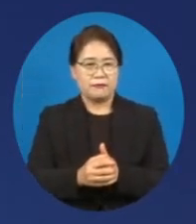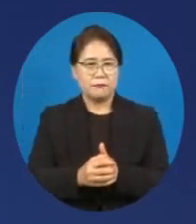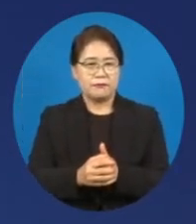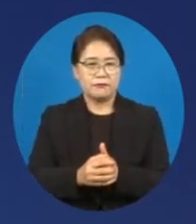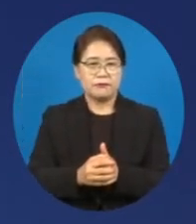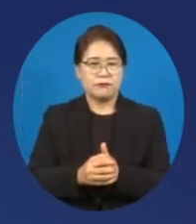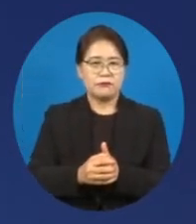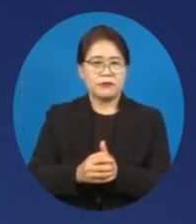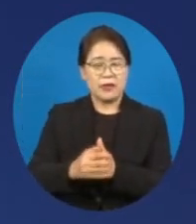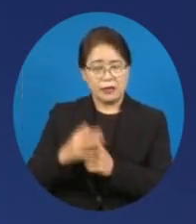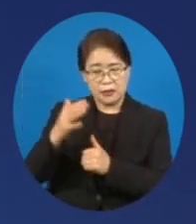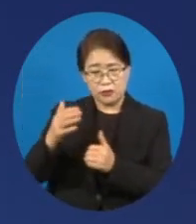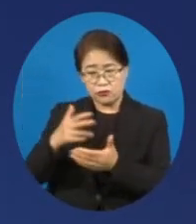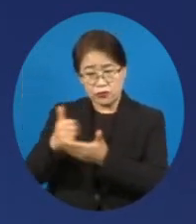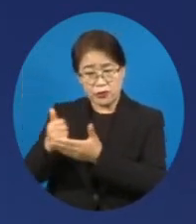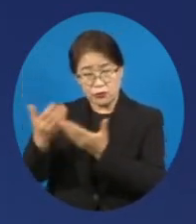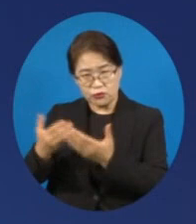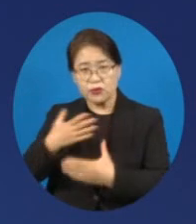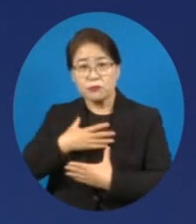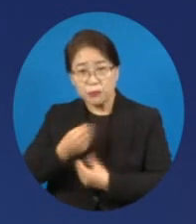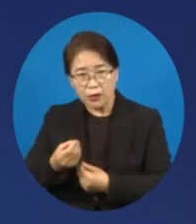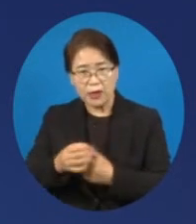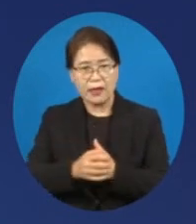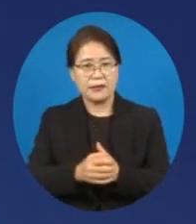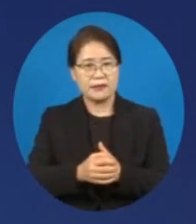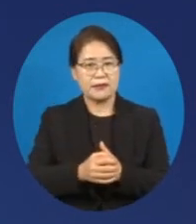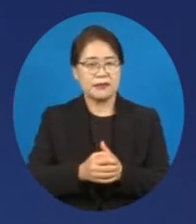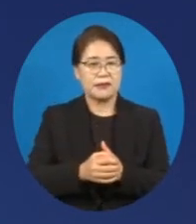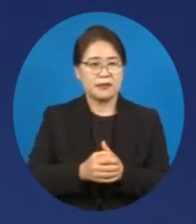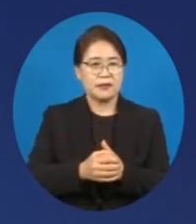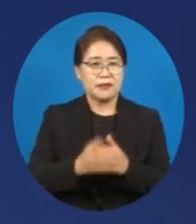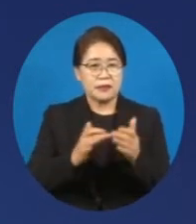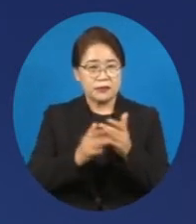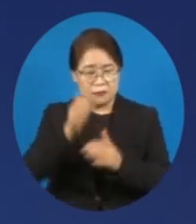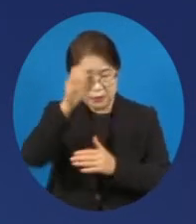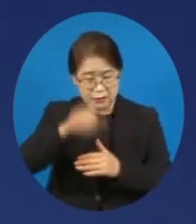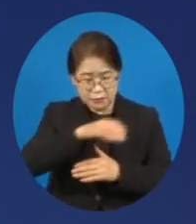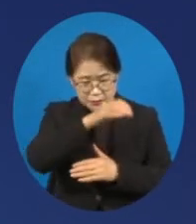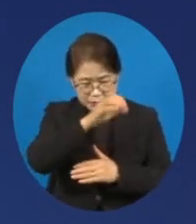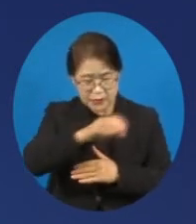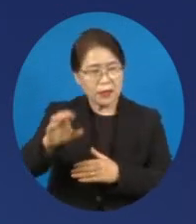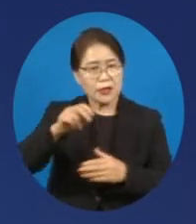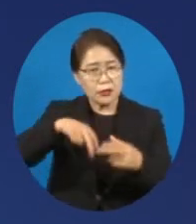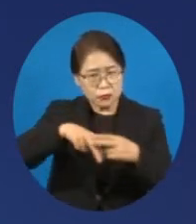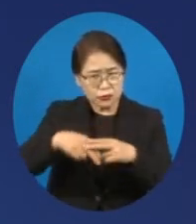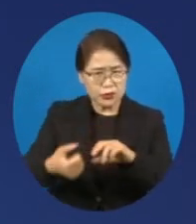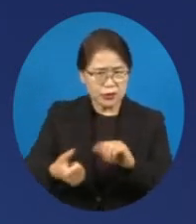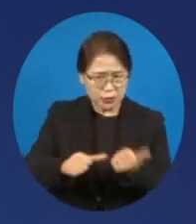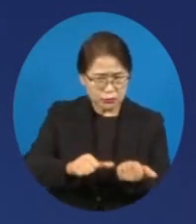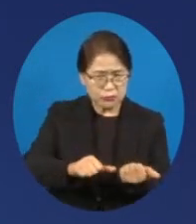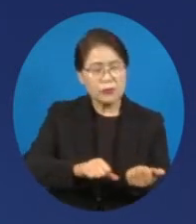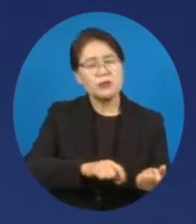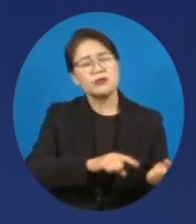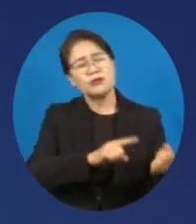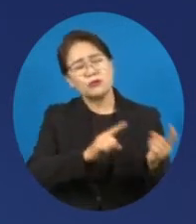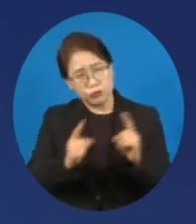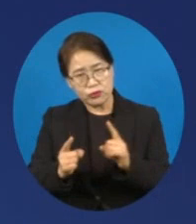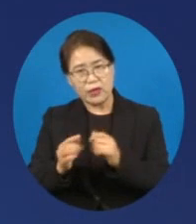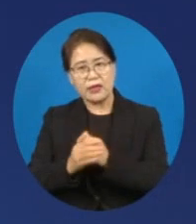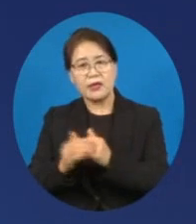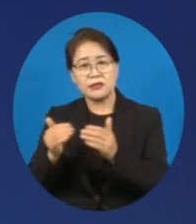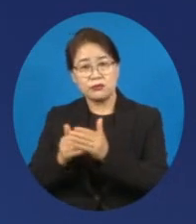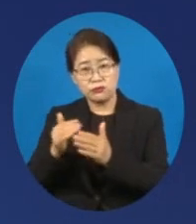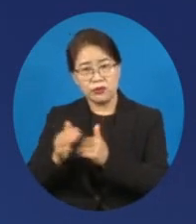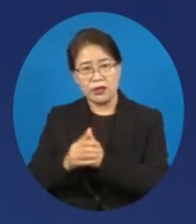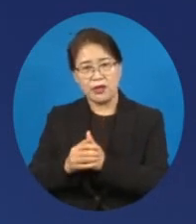예수님의 십자가에 죽으심과 부활의 열매로 보혜사 성령을 통하여 우리